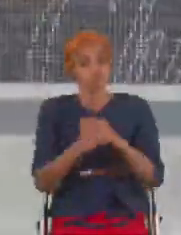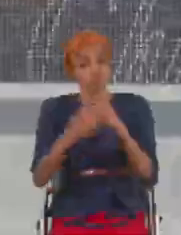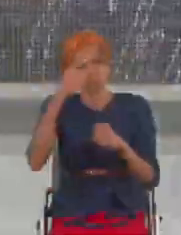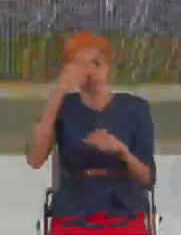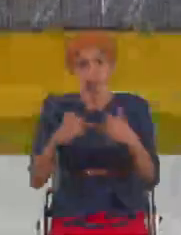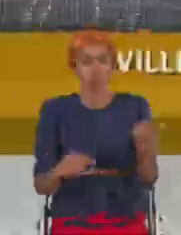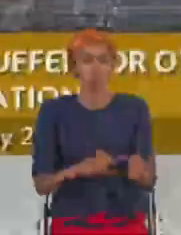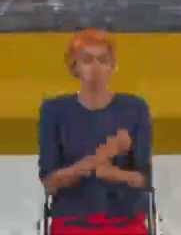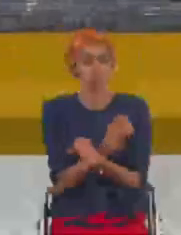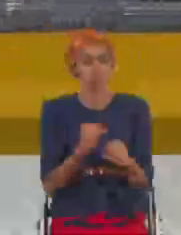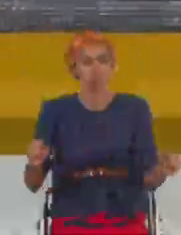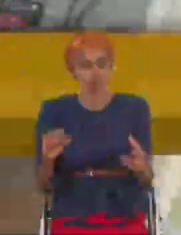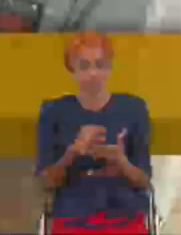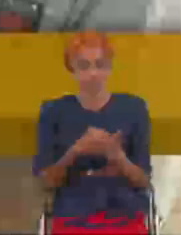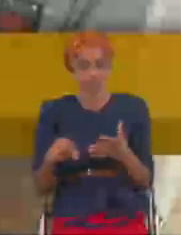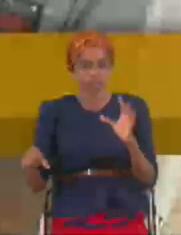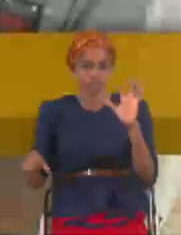outre verser 9